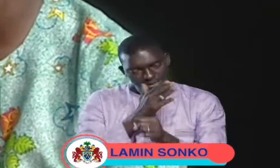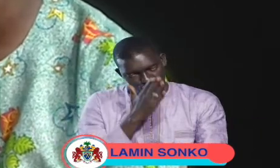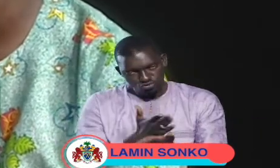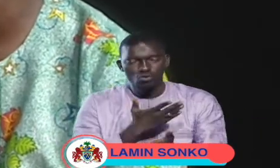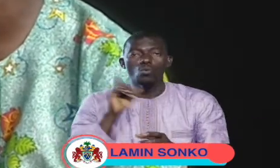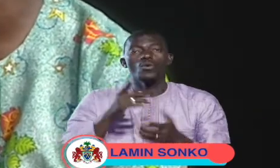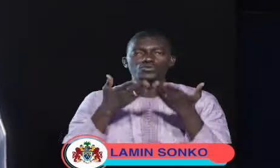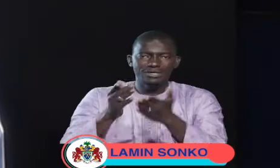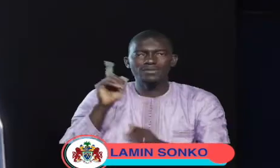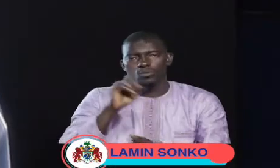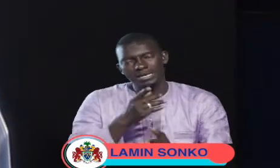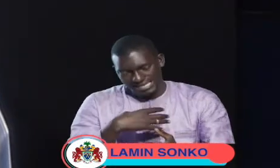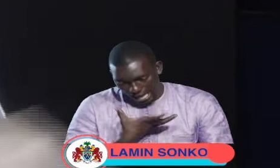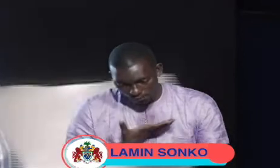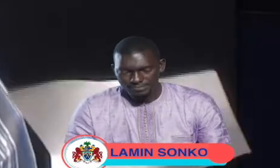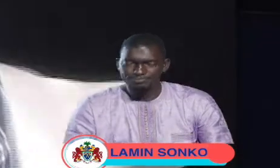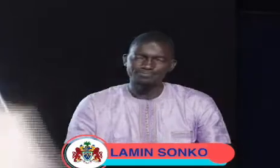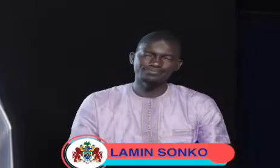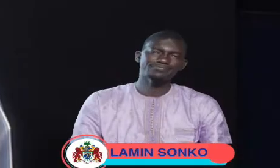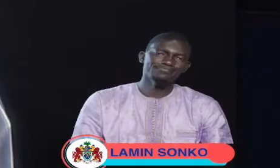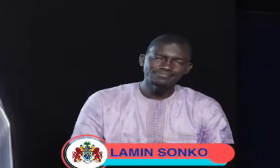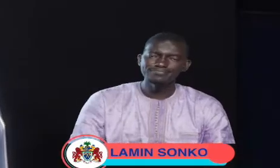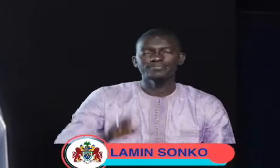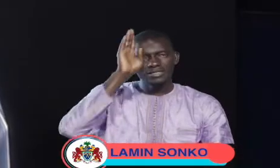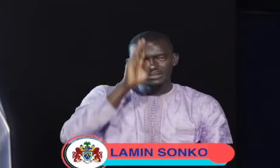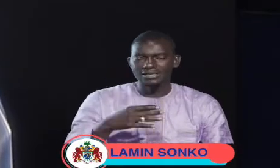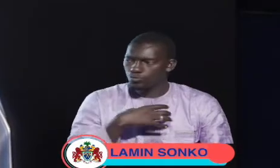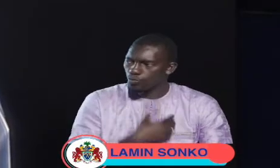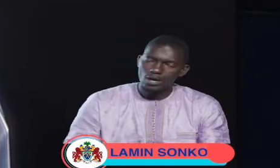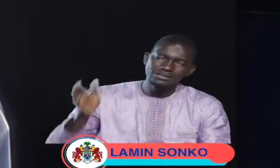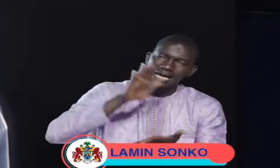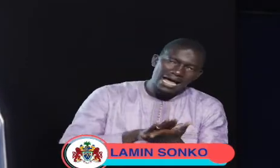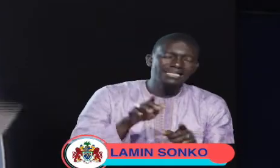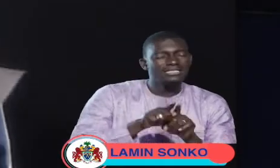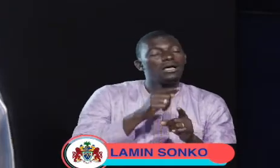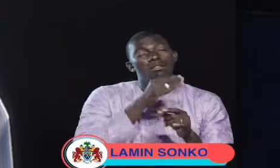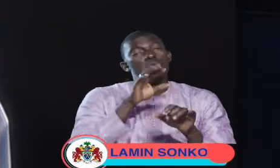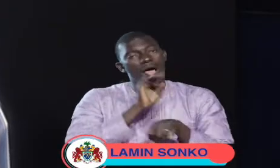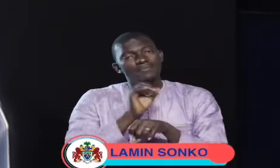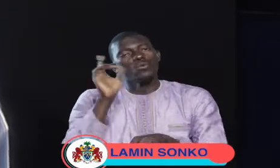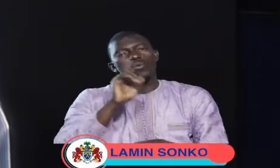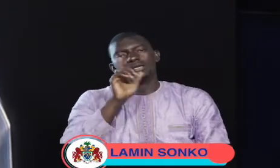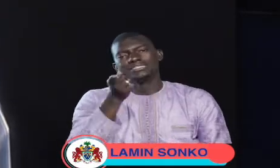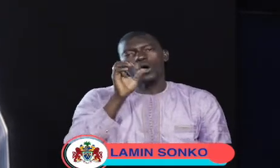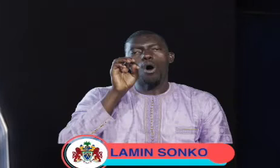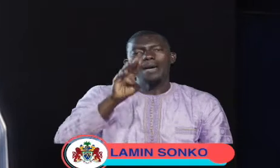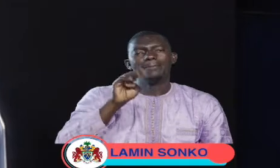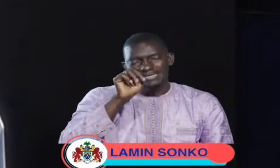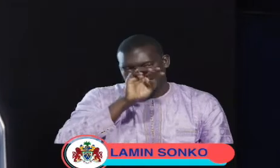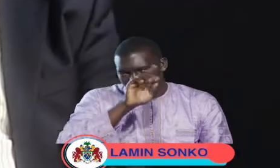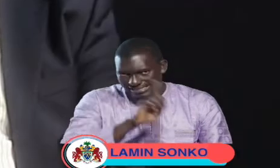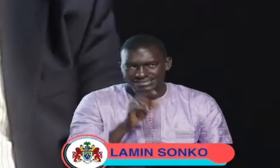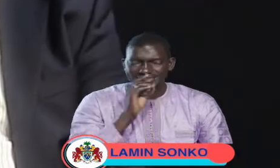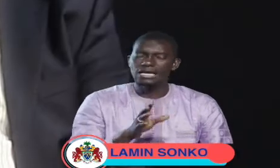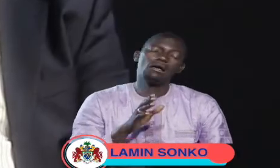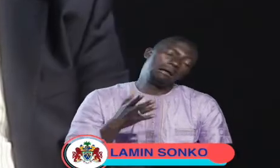ñu wara am jerejef gomes jaayo tamit xamna di nga yoka cadeau ci lolu nonu lu gomes wa bo xamne amnañ ko ombité sen